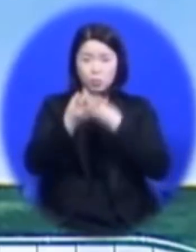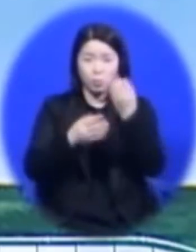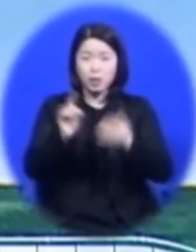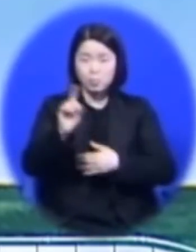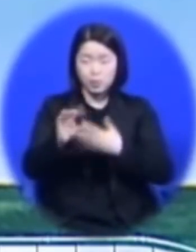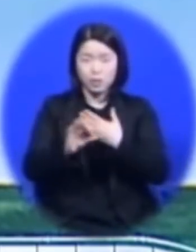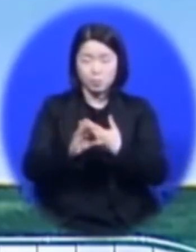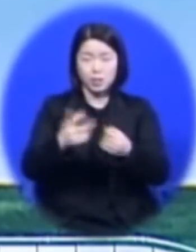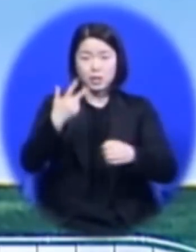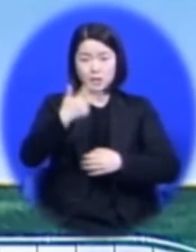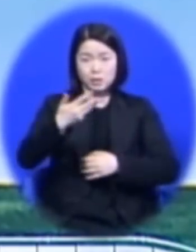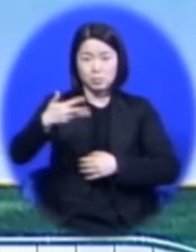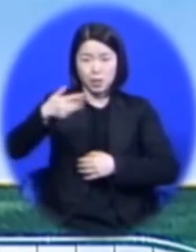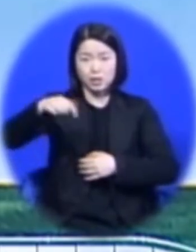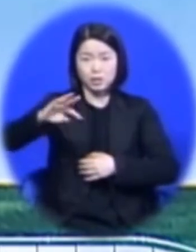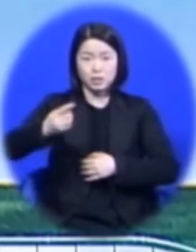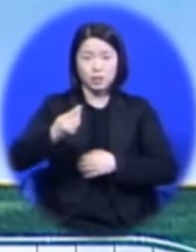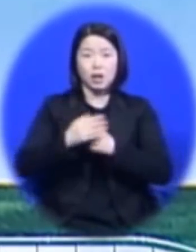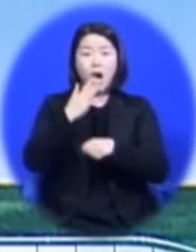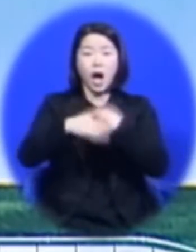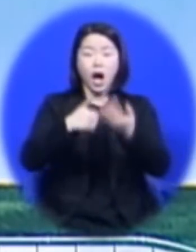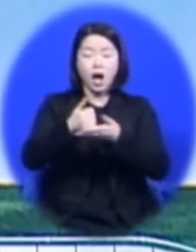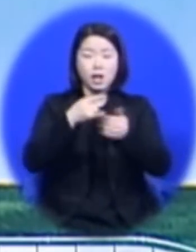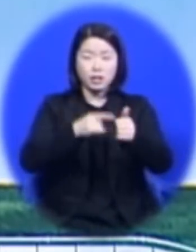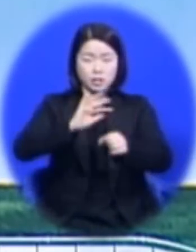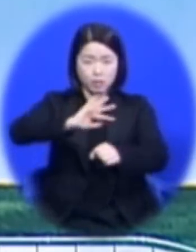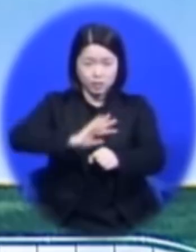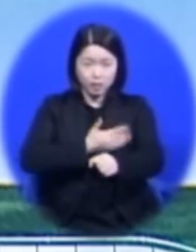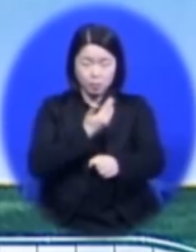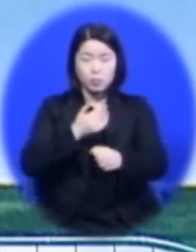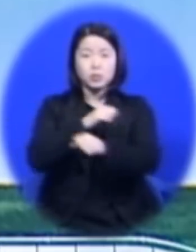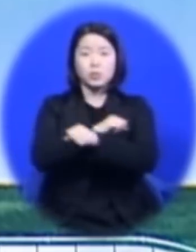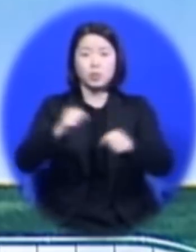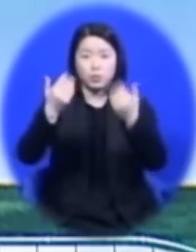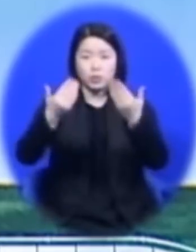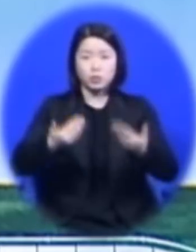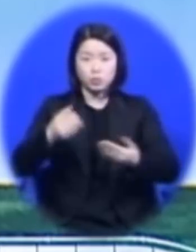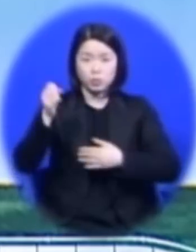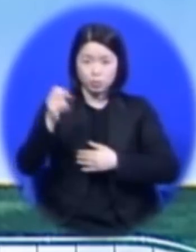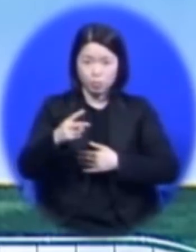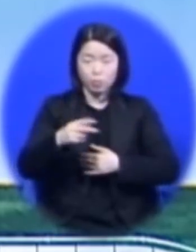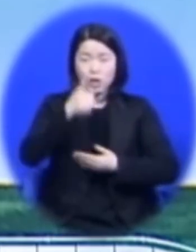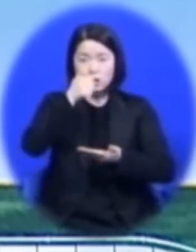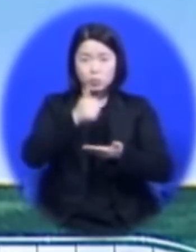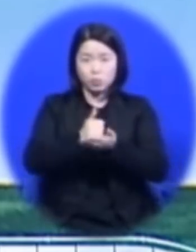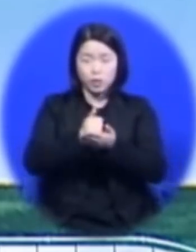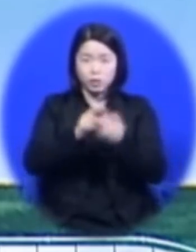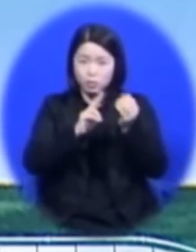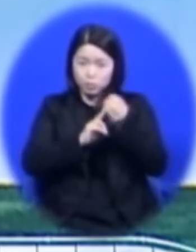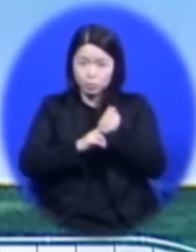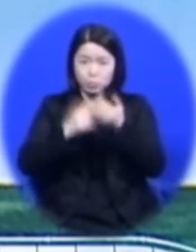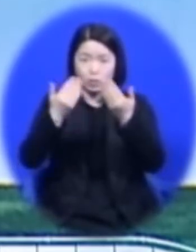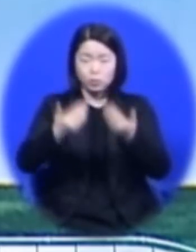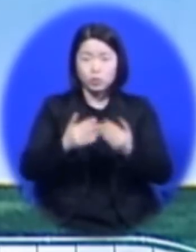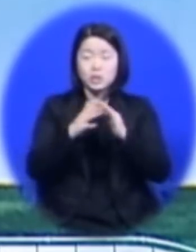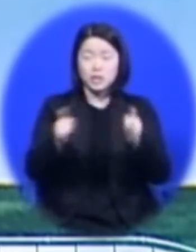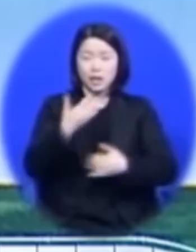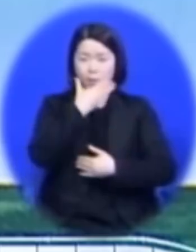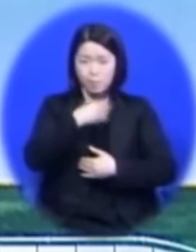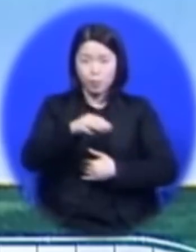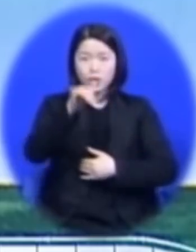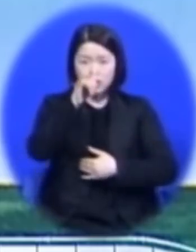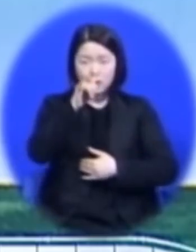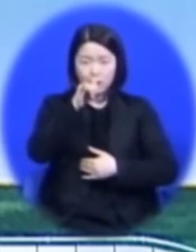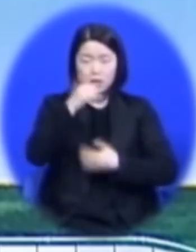7절 8절에 하나님께서 잘못을 용서해 주시고 죄를 덮어 주신 사람은 복이